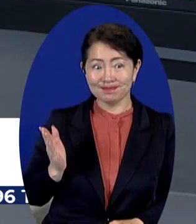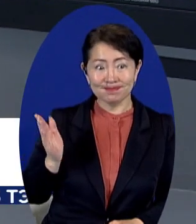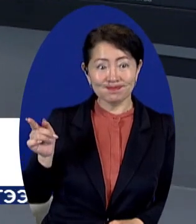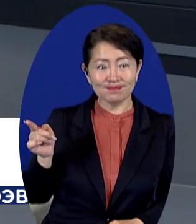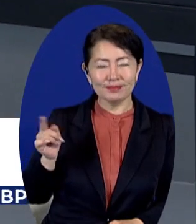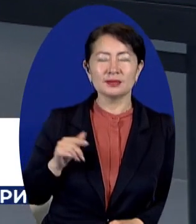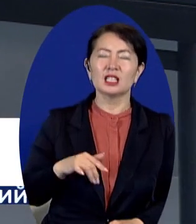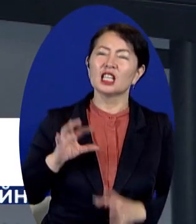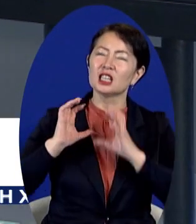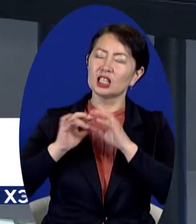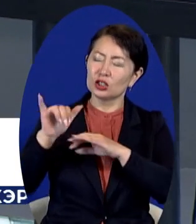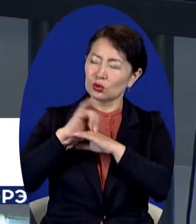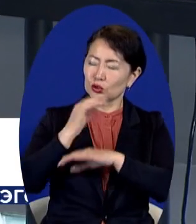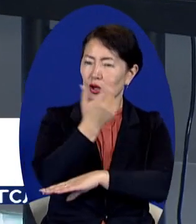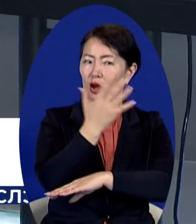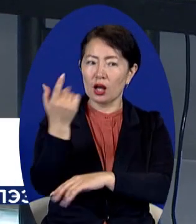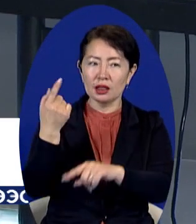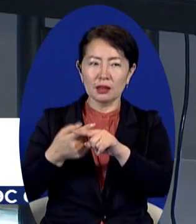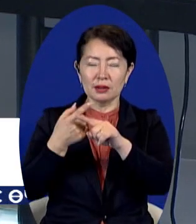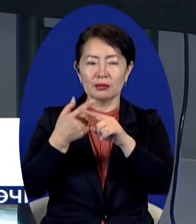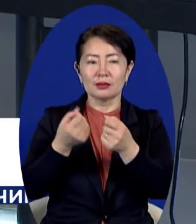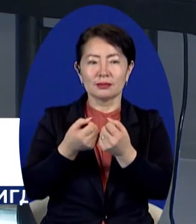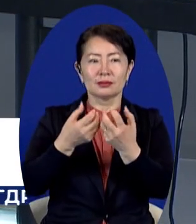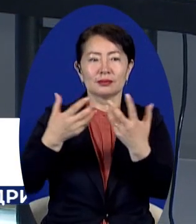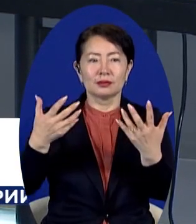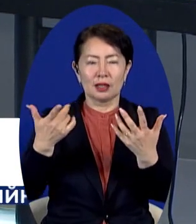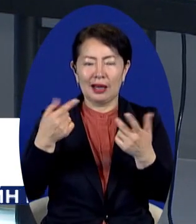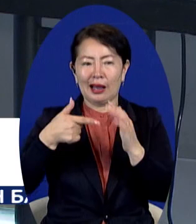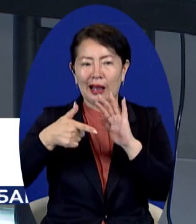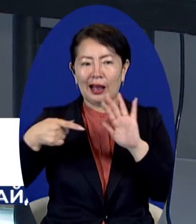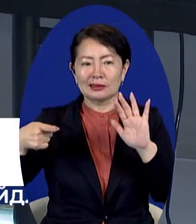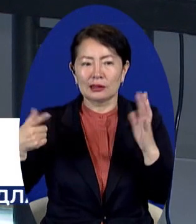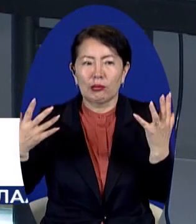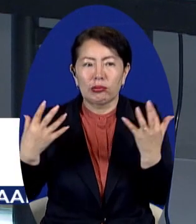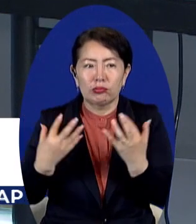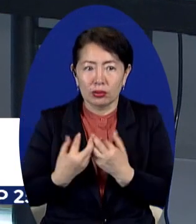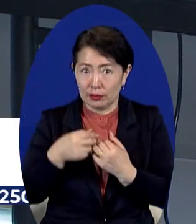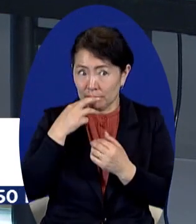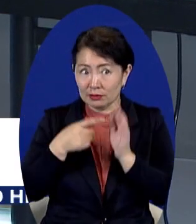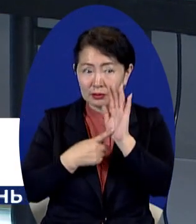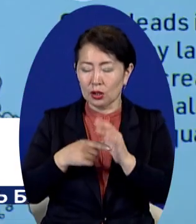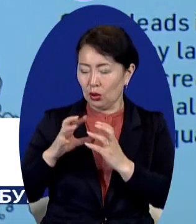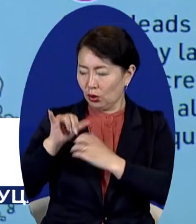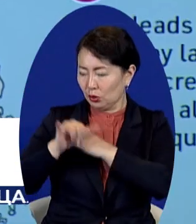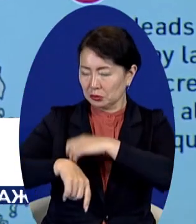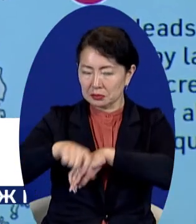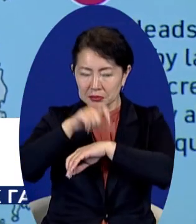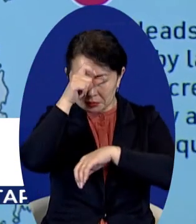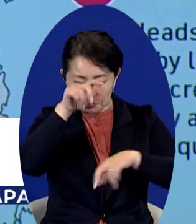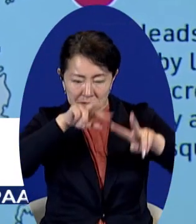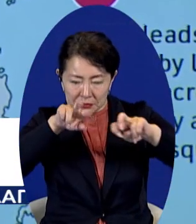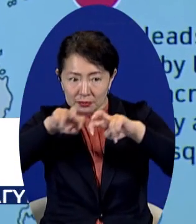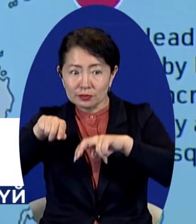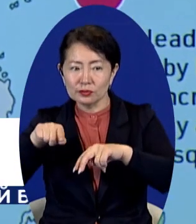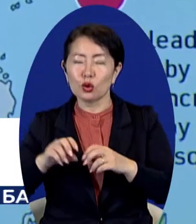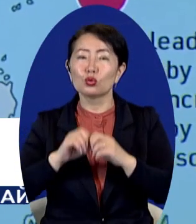улс орнуудын ойн сан нэмэгдэж байгаа, буурч байгаа гэсэн ийм одоо мэдээллийг олон улсын эрдэмтэд гаргасан юм а. За тэд бол